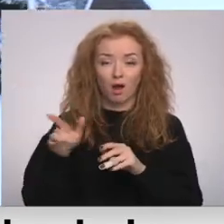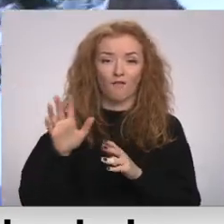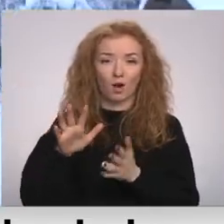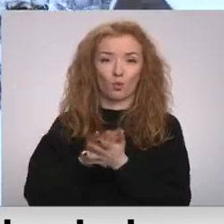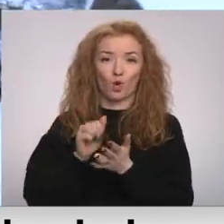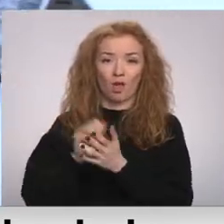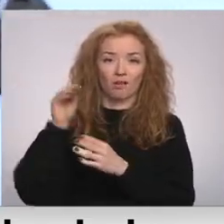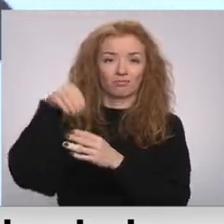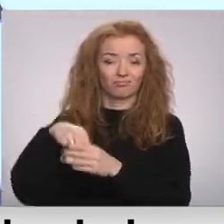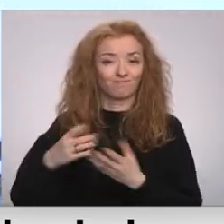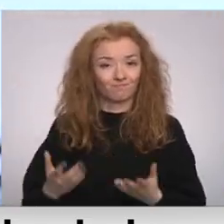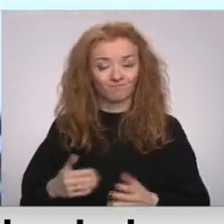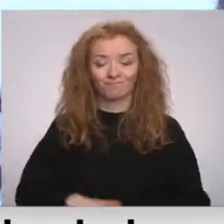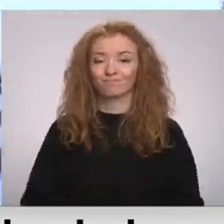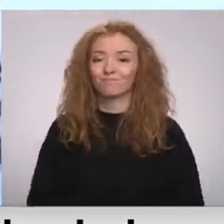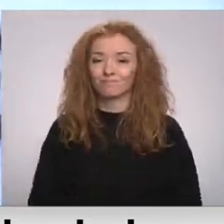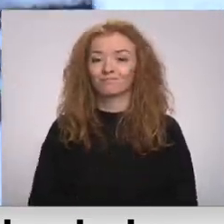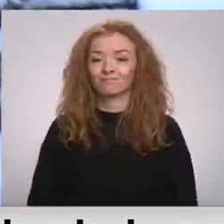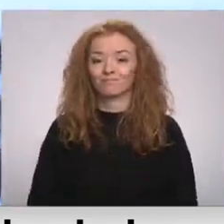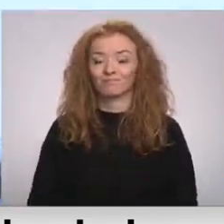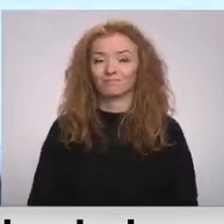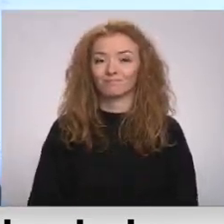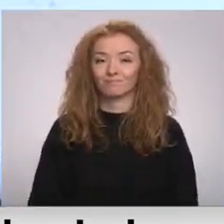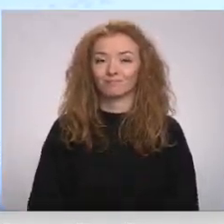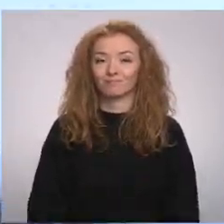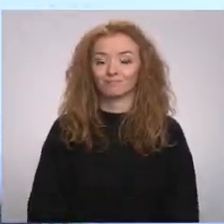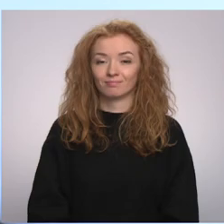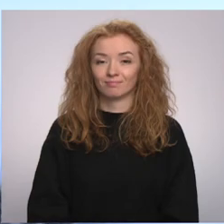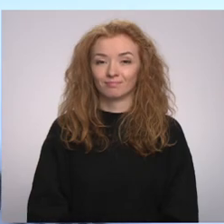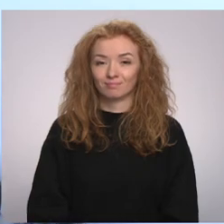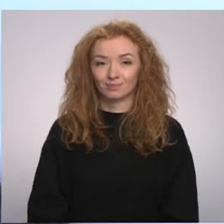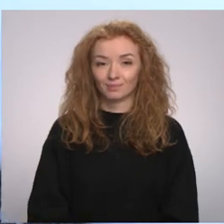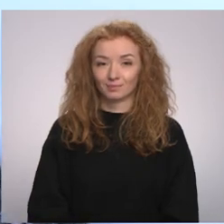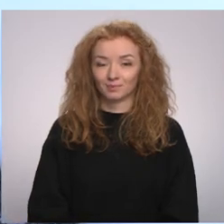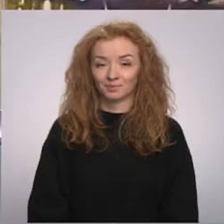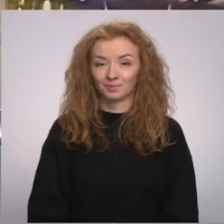bojāti. Ausmas Prukte, Andrejs Mažāns, Latgales reģionālā televīzija.